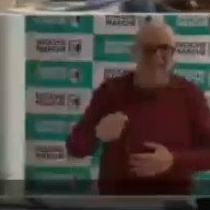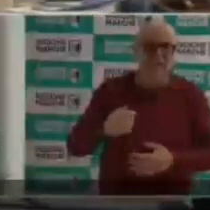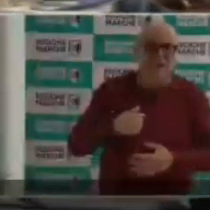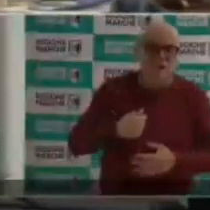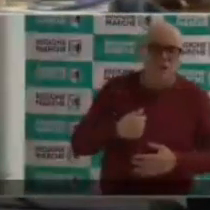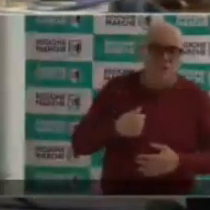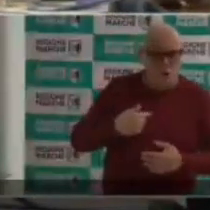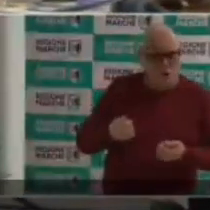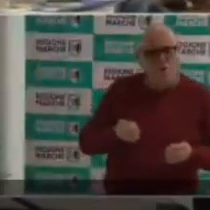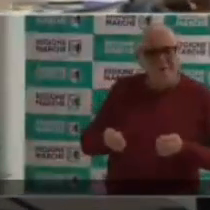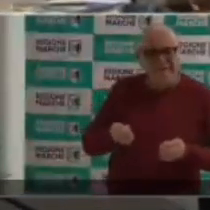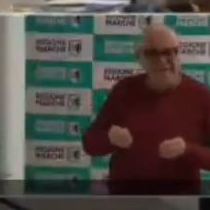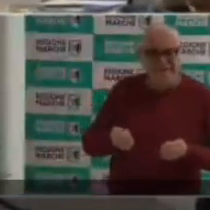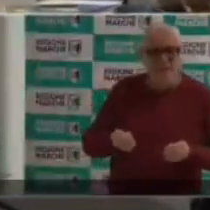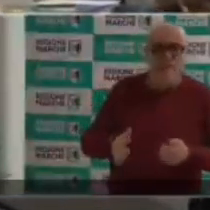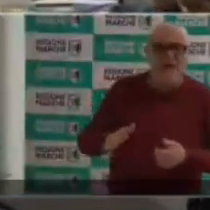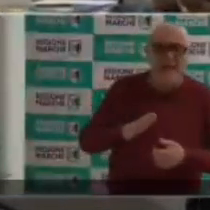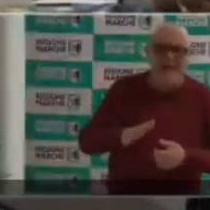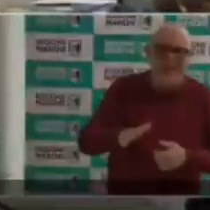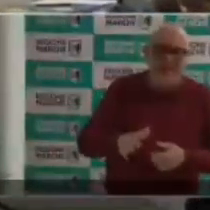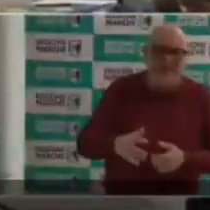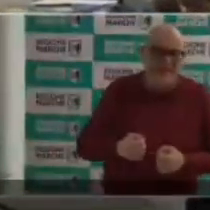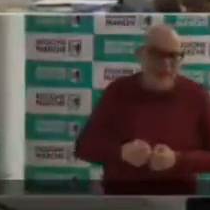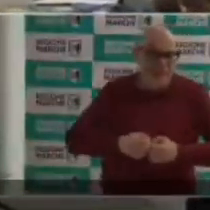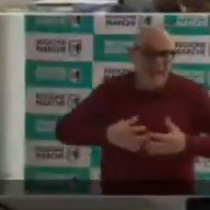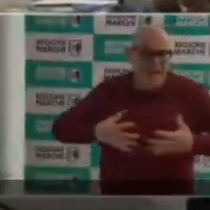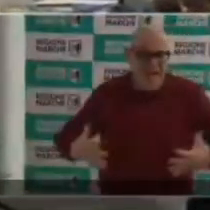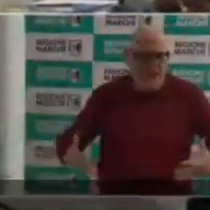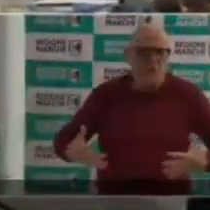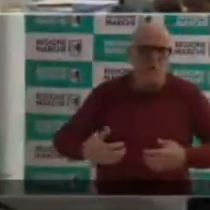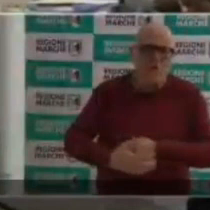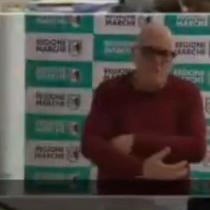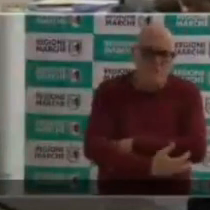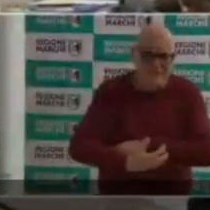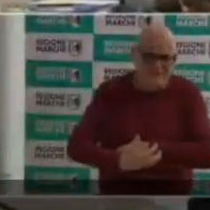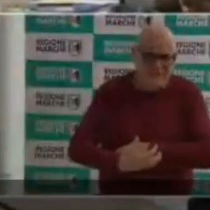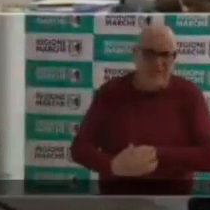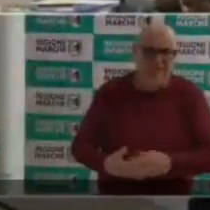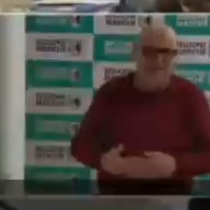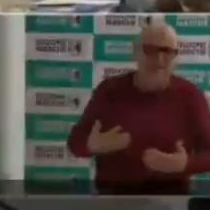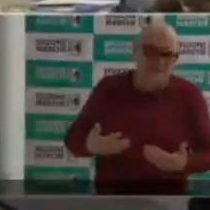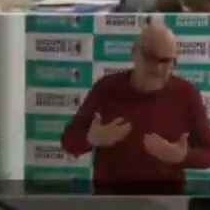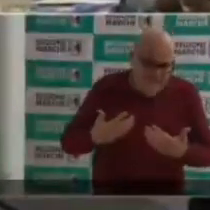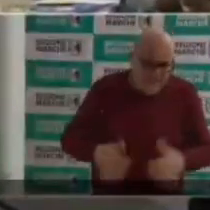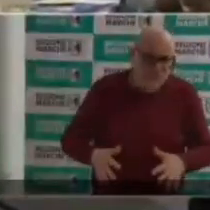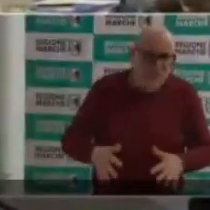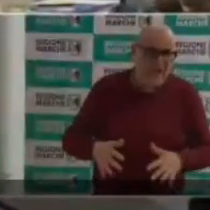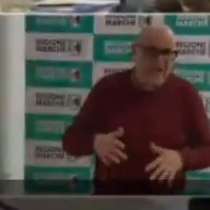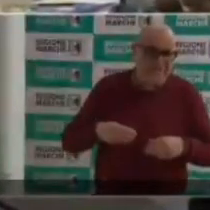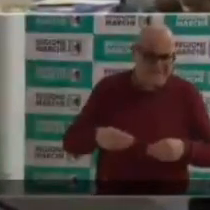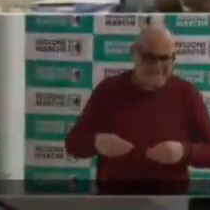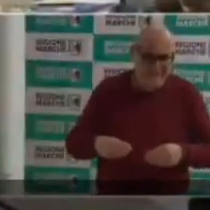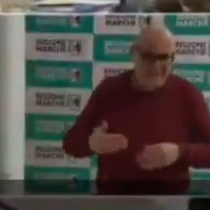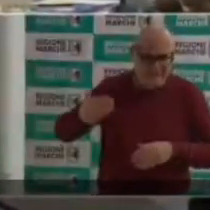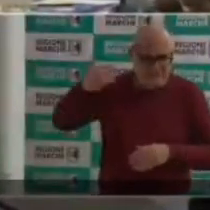povertà, un tema purtroppo già presente che con la pandemia è esploso e